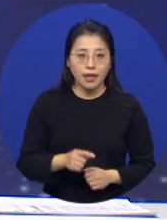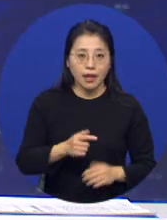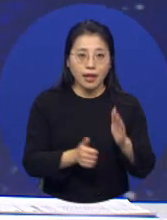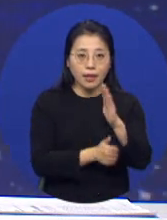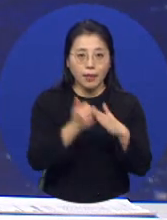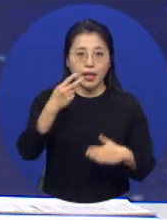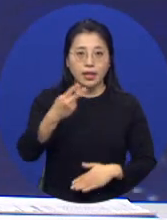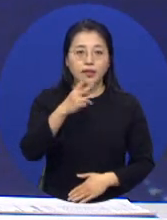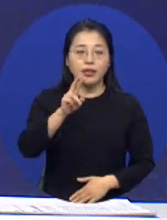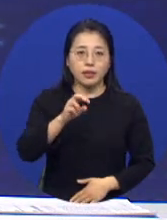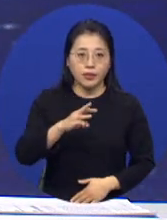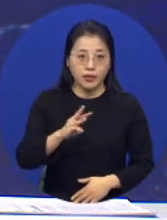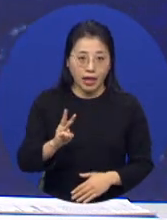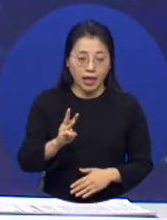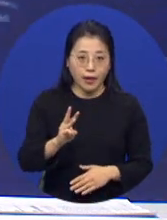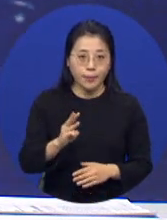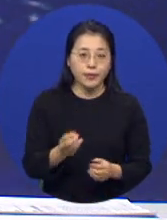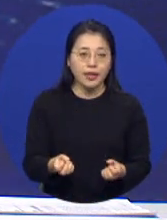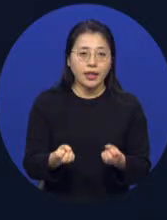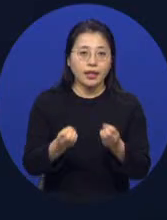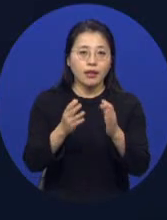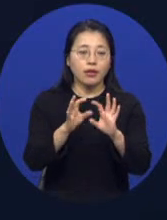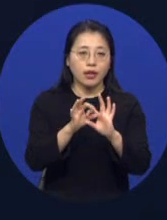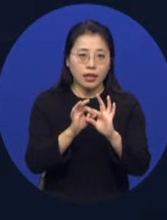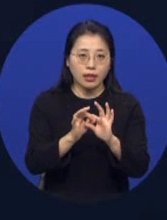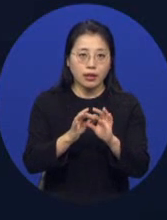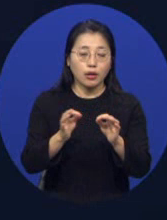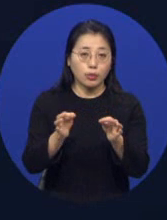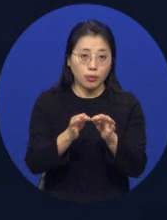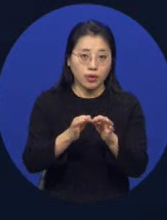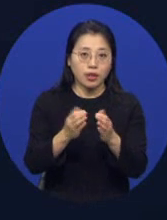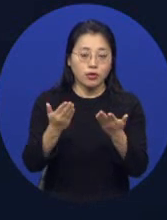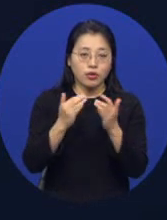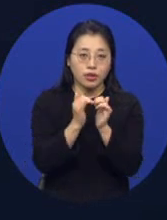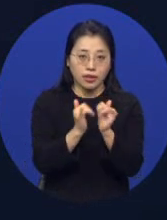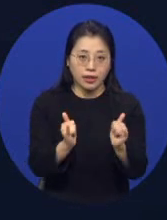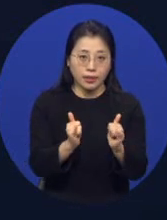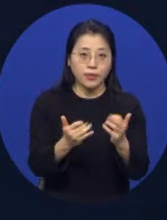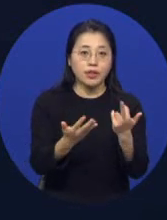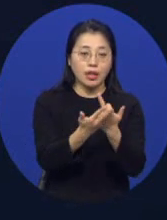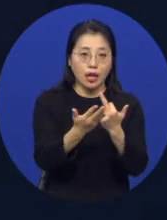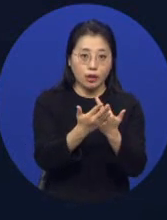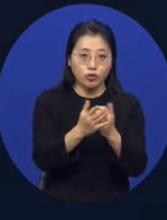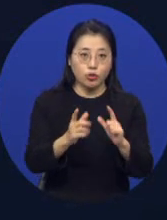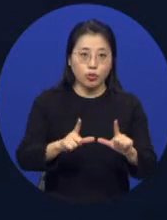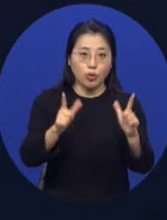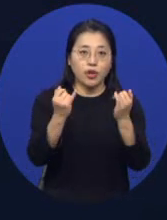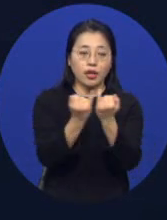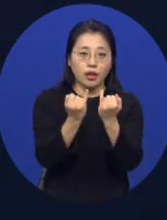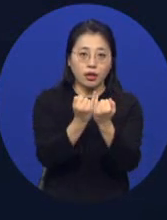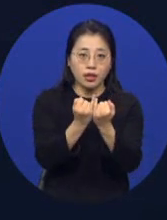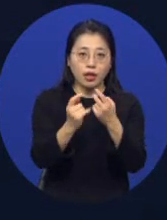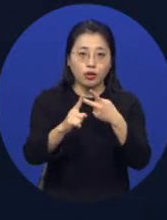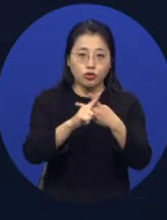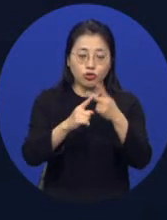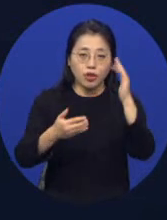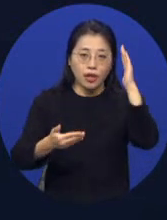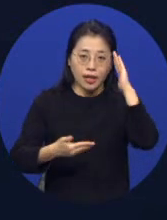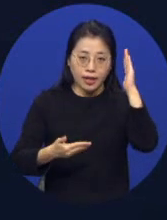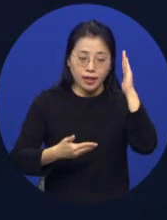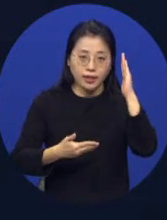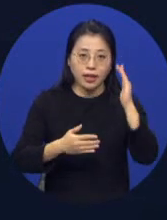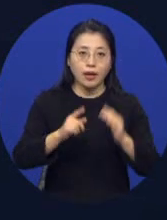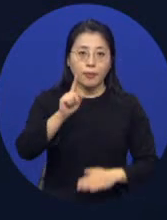다음은 희망 2023 나눔 캠페인 성금을 보내주신 분들입니다 제주 동여자중학교 1학년 1동